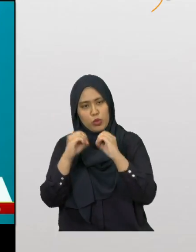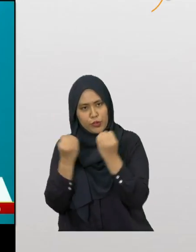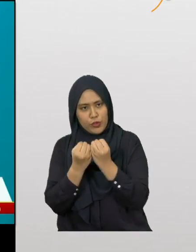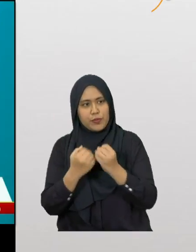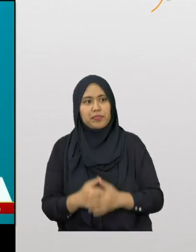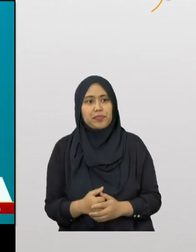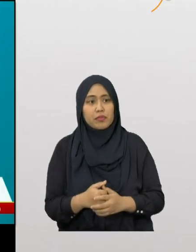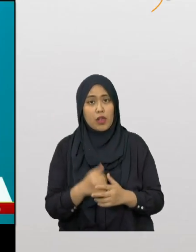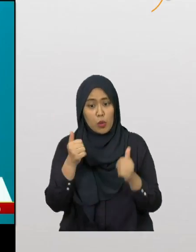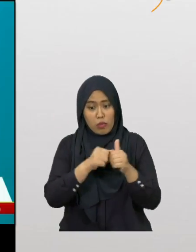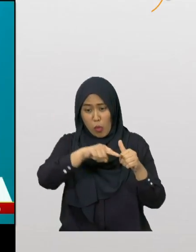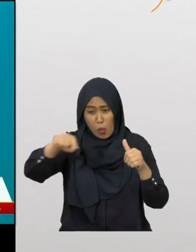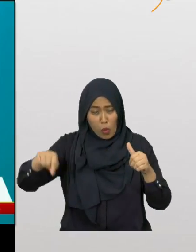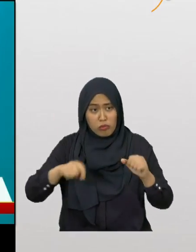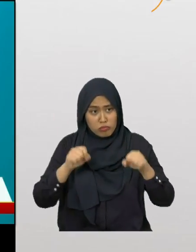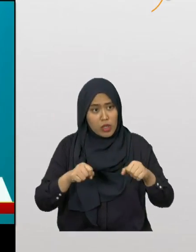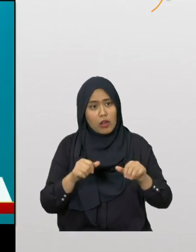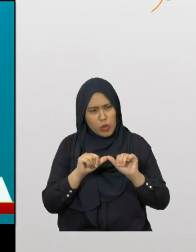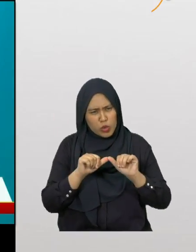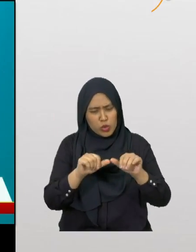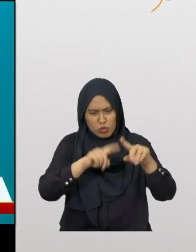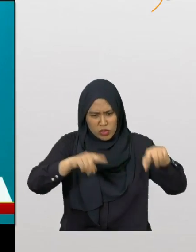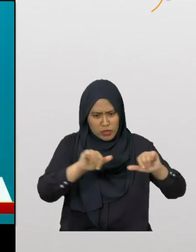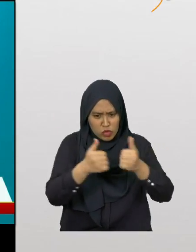lebih mampu menangani cabaran masyarakat.